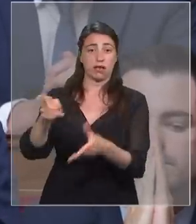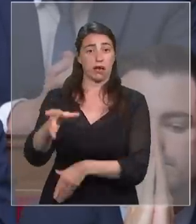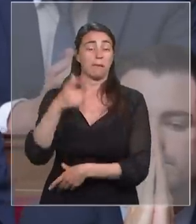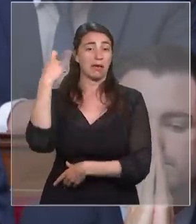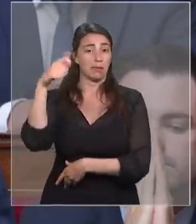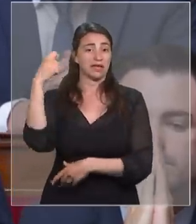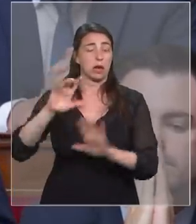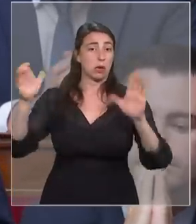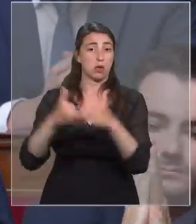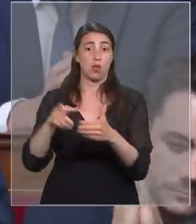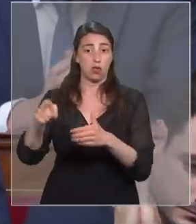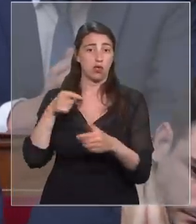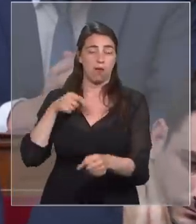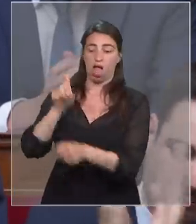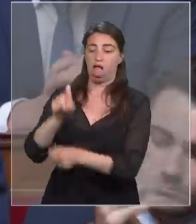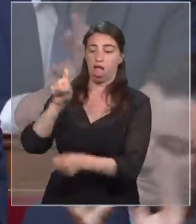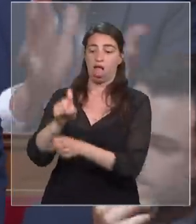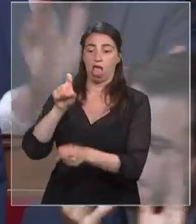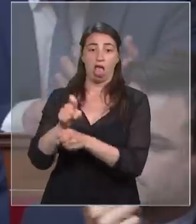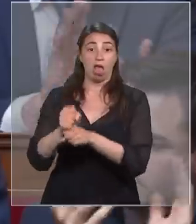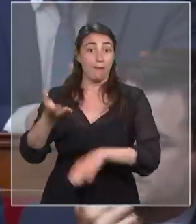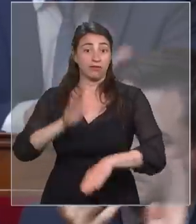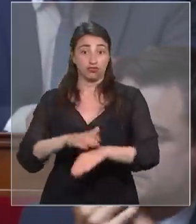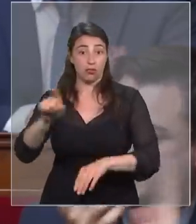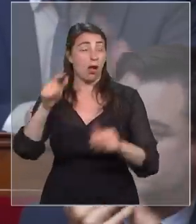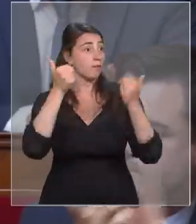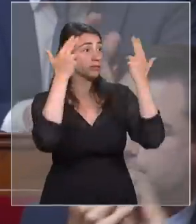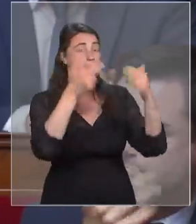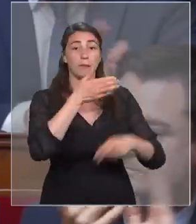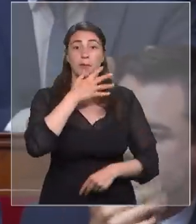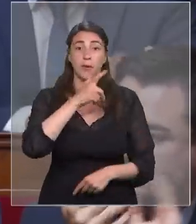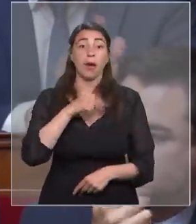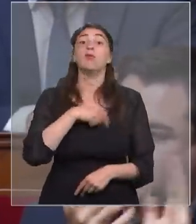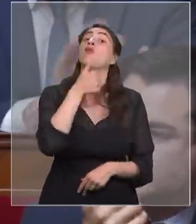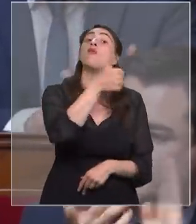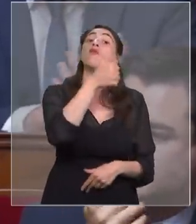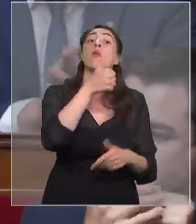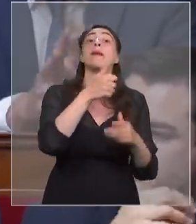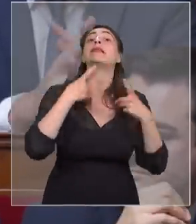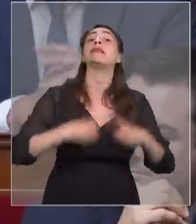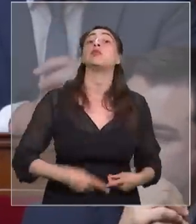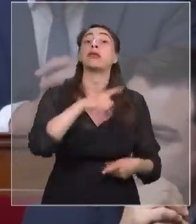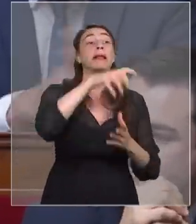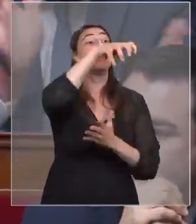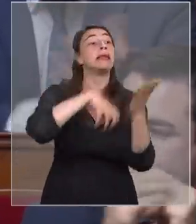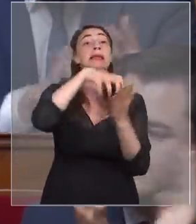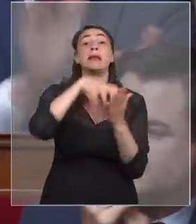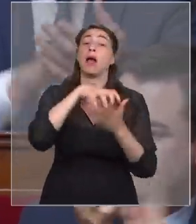attaques indignes et honteuses. Monsieur Zinnenstolz, vous n'avez même pas lu ce rapport. Vous êtes lamentable. Vous êtes la honte de cette Assemblée.